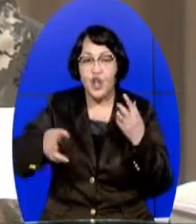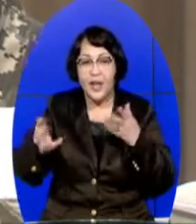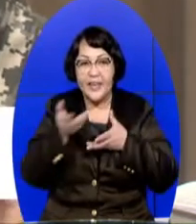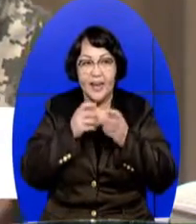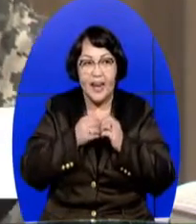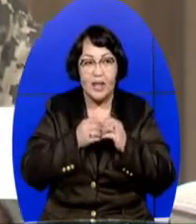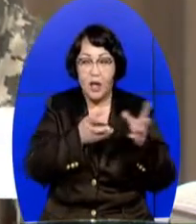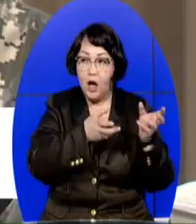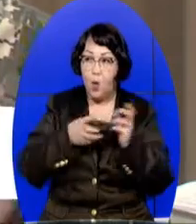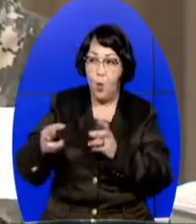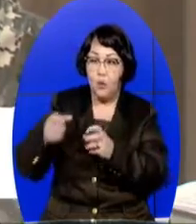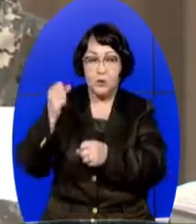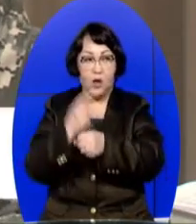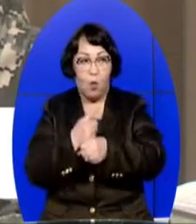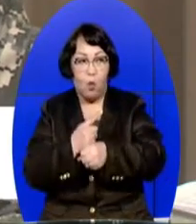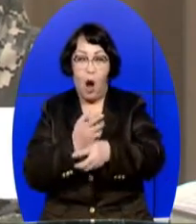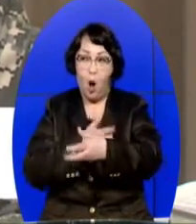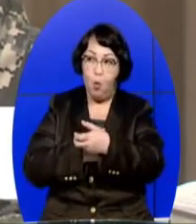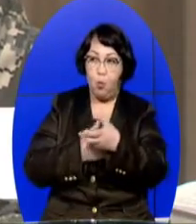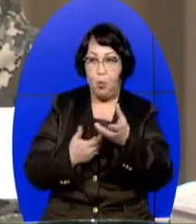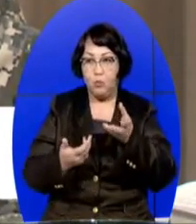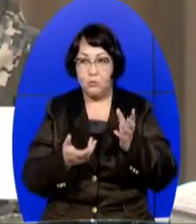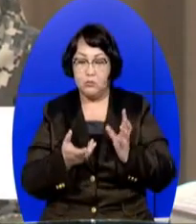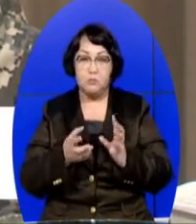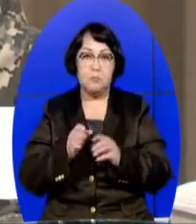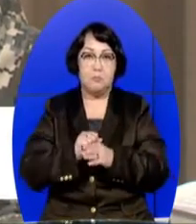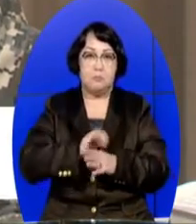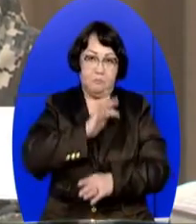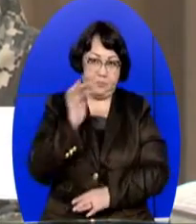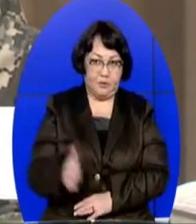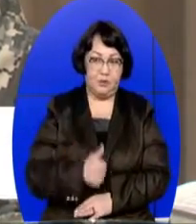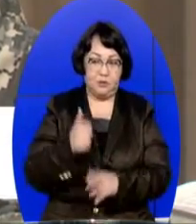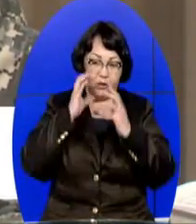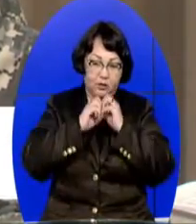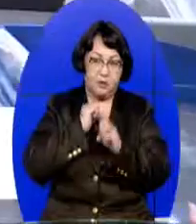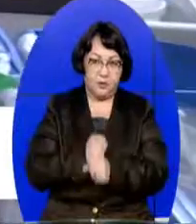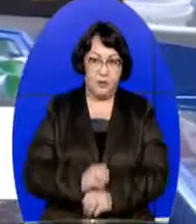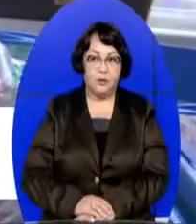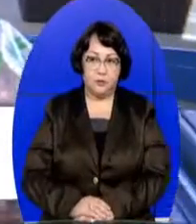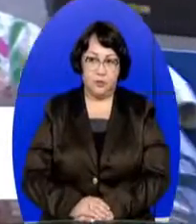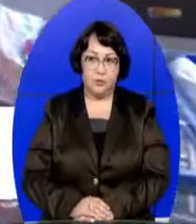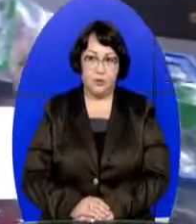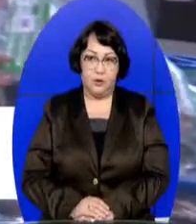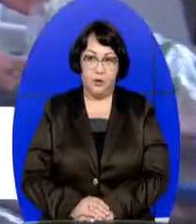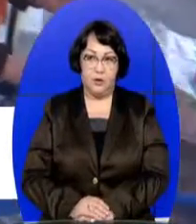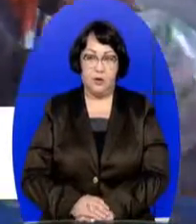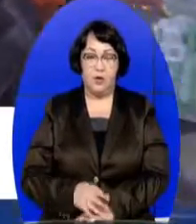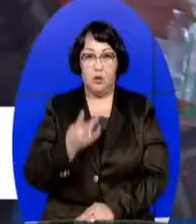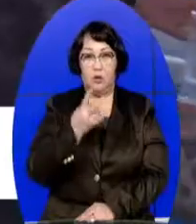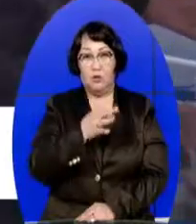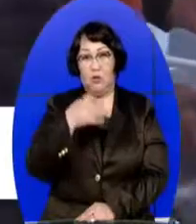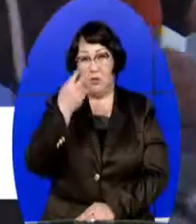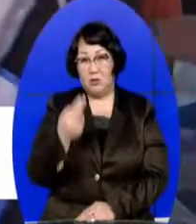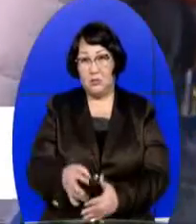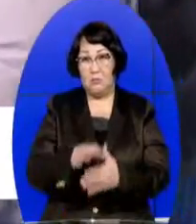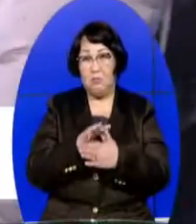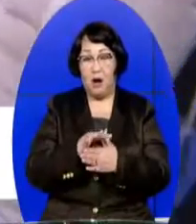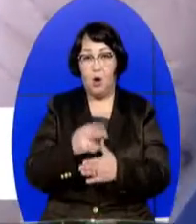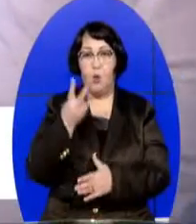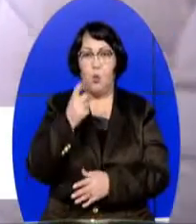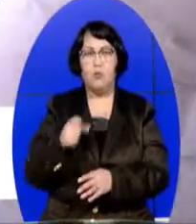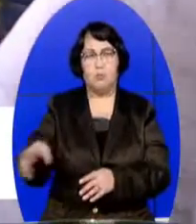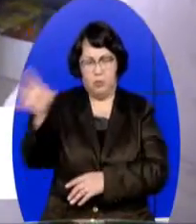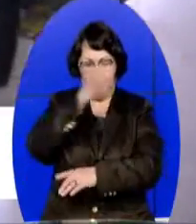нь шилжүүлэх захиалга нэмж хийх ийм бэлтгэл байдлуудыг хангаад ажиллаж байна. Нөөцийн махыг нэг ижил үнээр худалдаалах